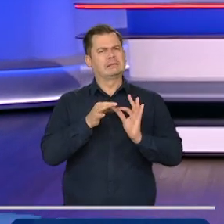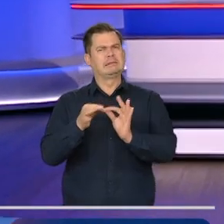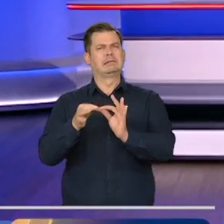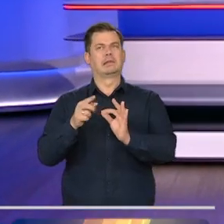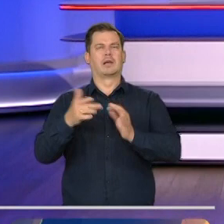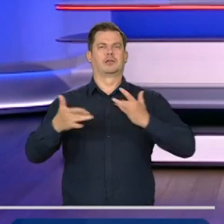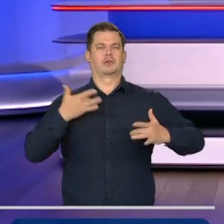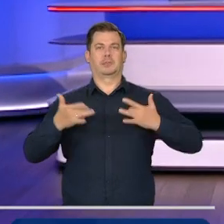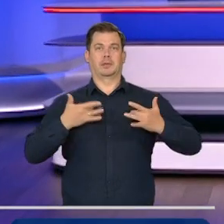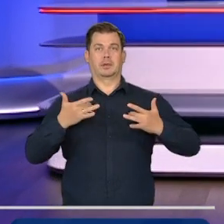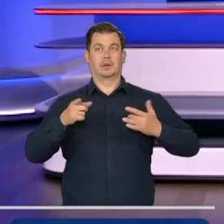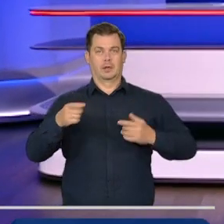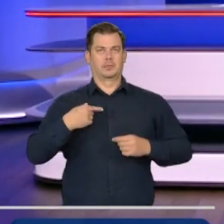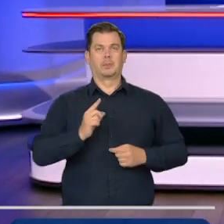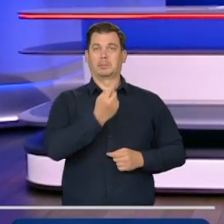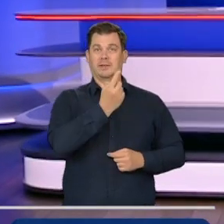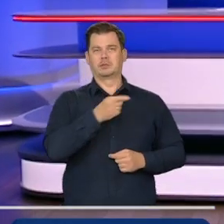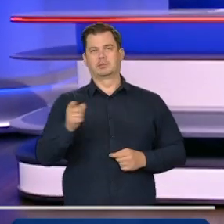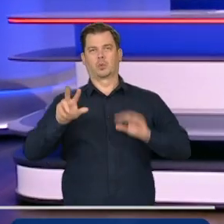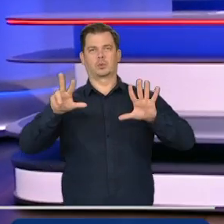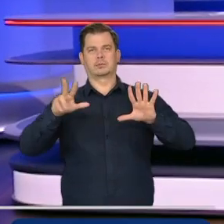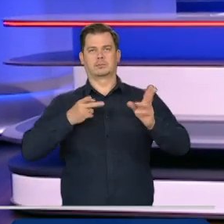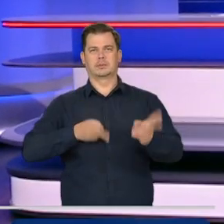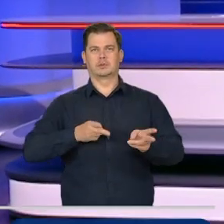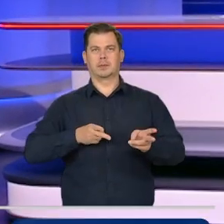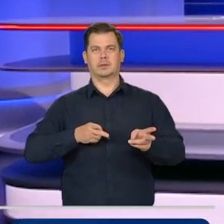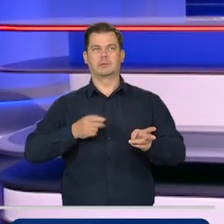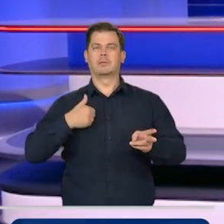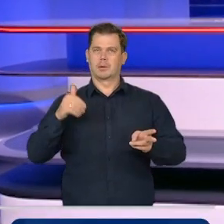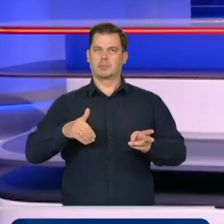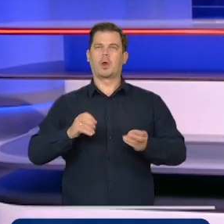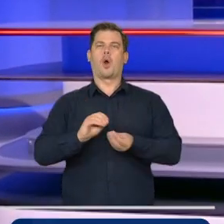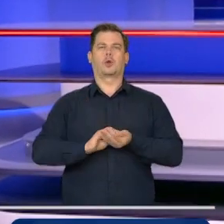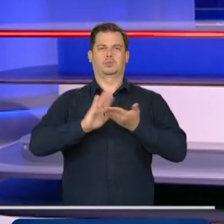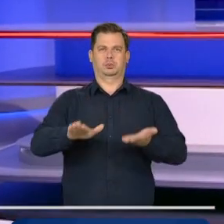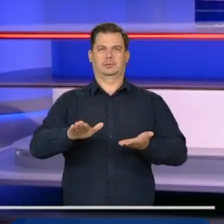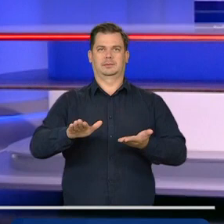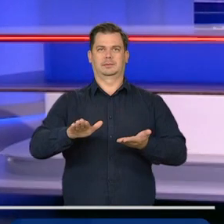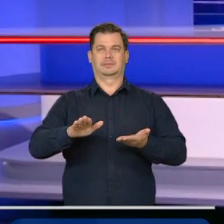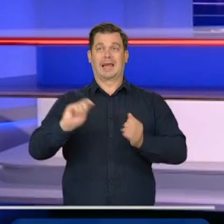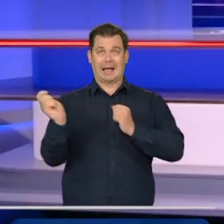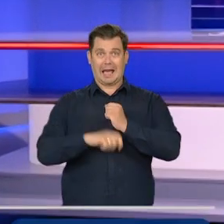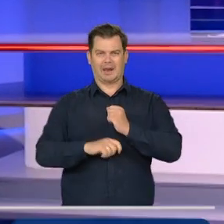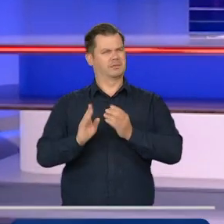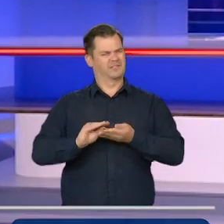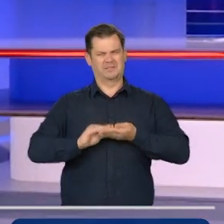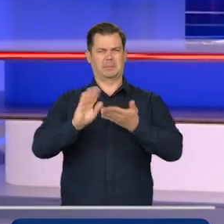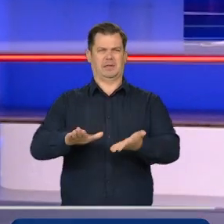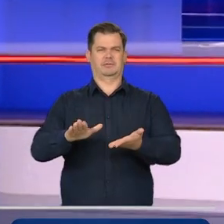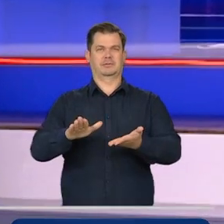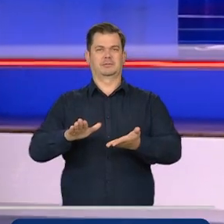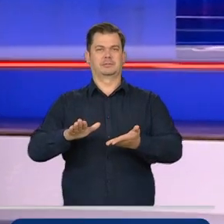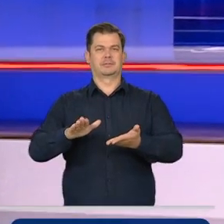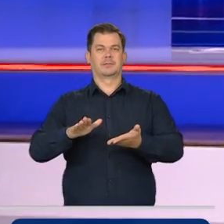cierpienia. Zresztą od 1 do 8 listopada mamy te dni, w których możemy ofiarować odpust, czyli to darowanie kary doczesnej właśnie za tych naszych